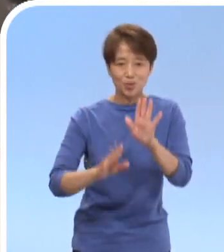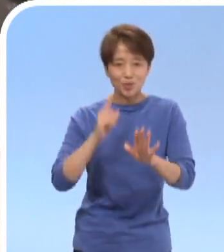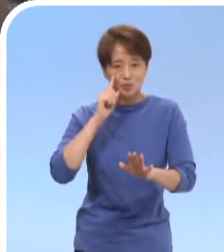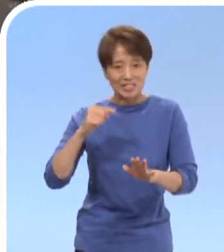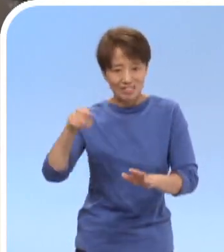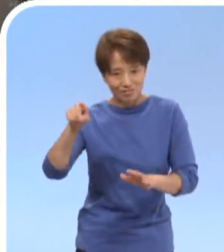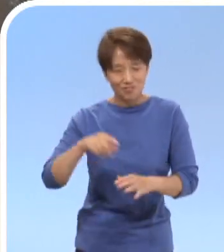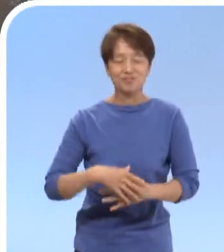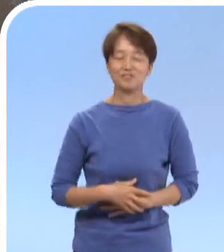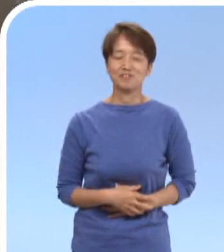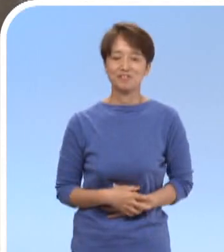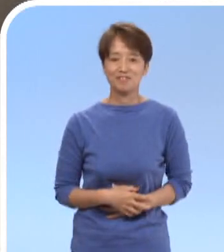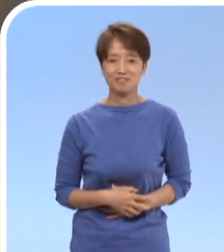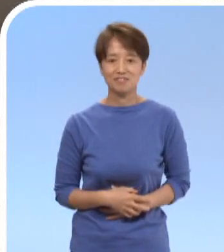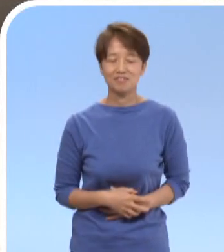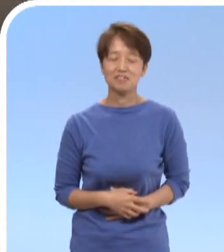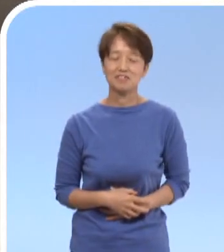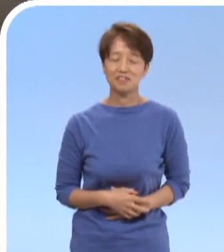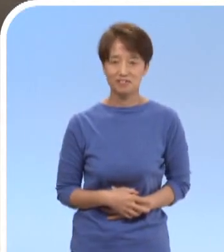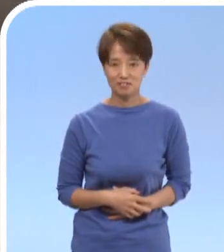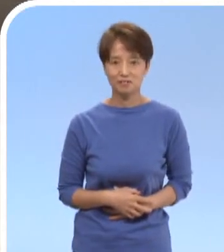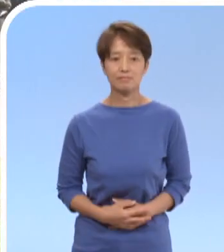様子を見に行きましょう。 おう。